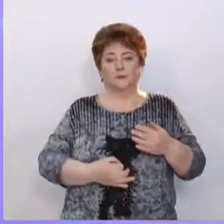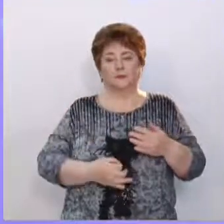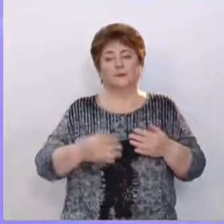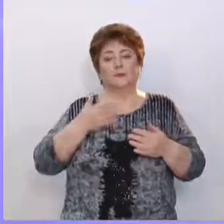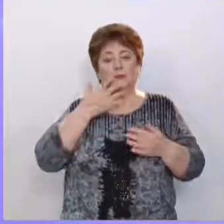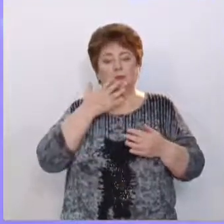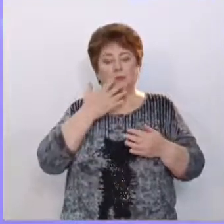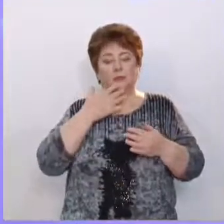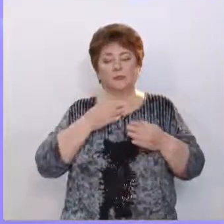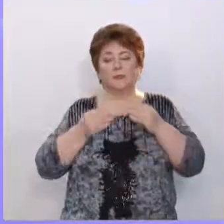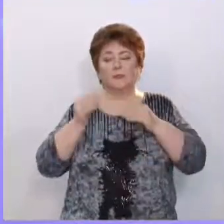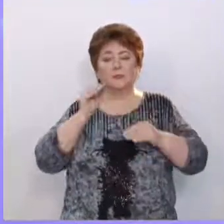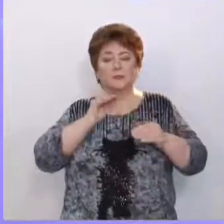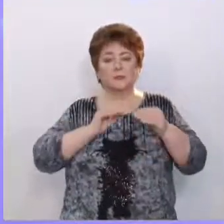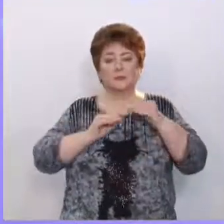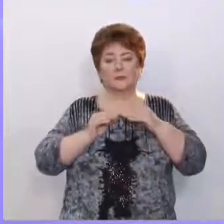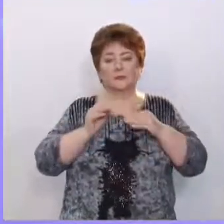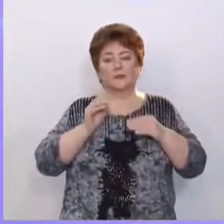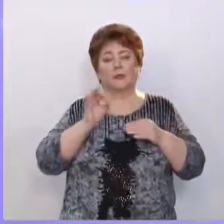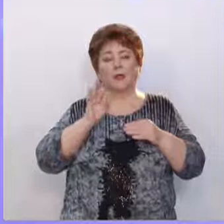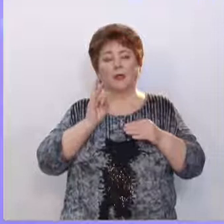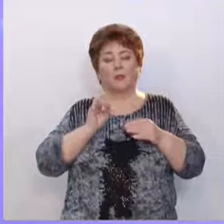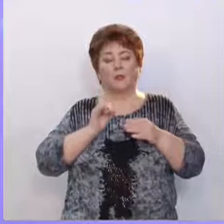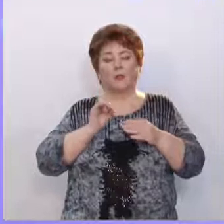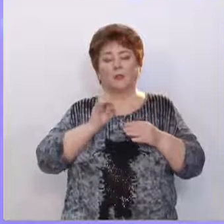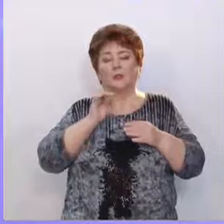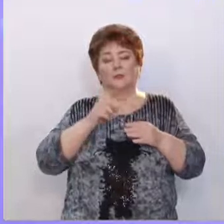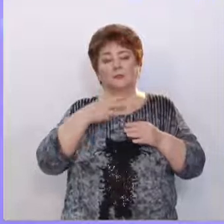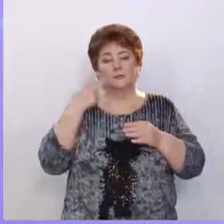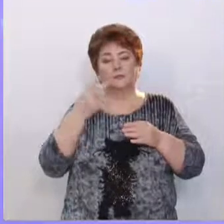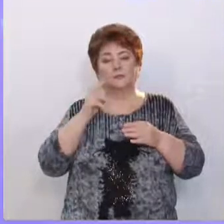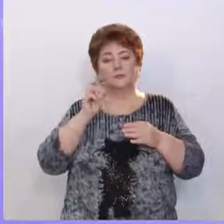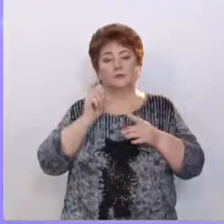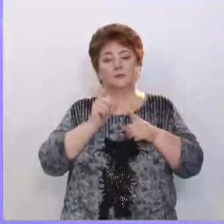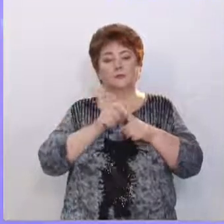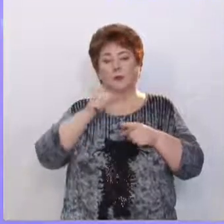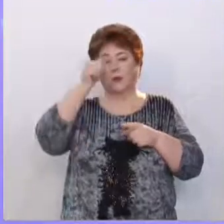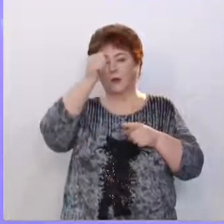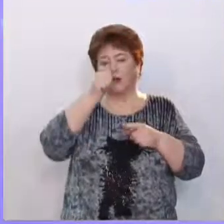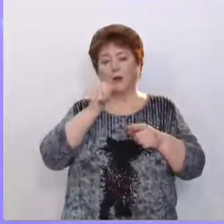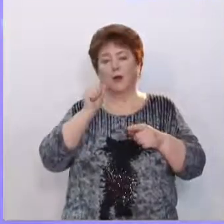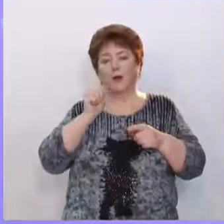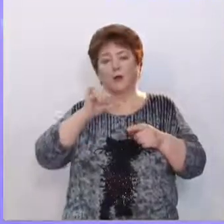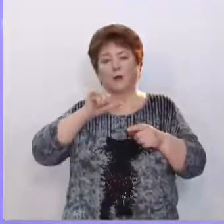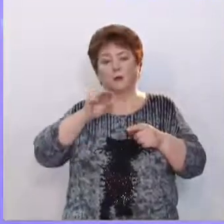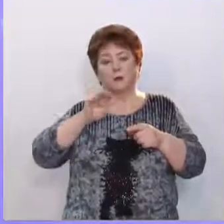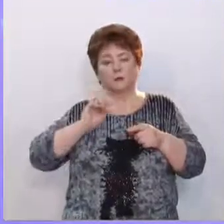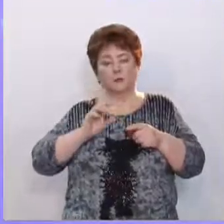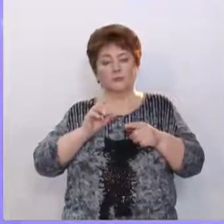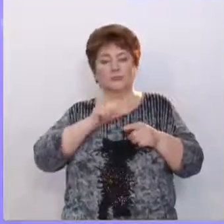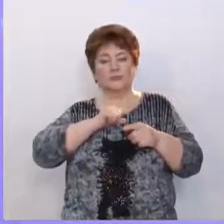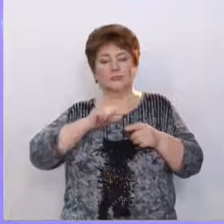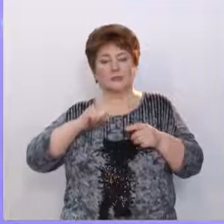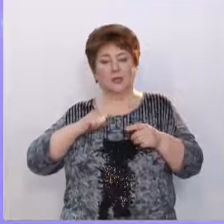языка. Составлено же оно из двух слов. Греческого «autos», что значит